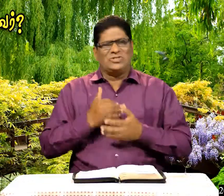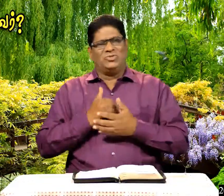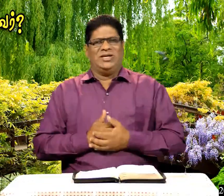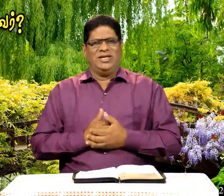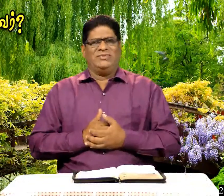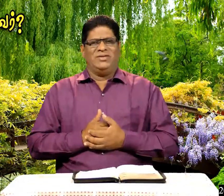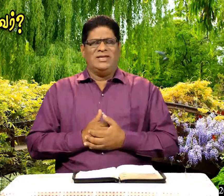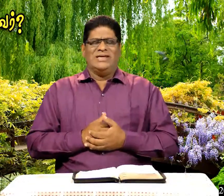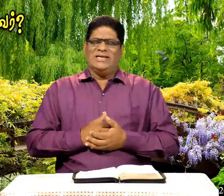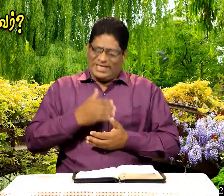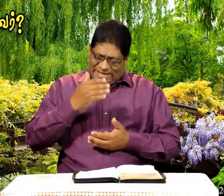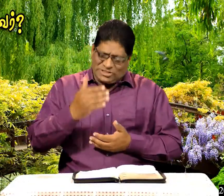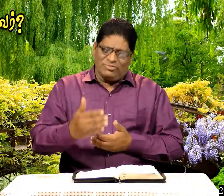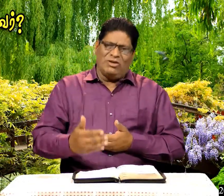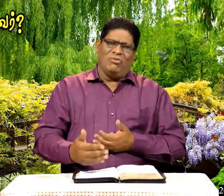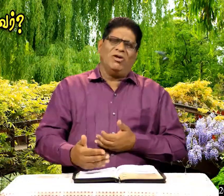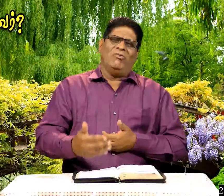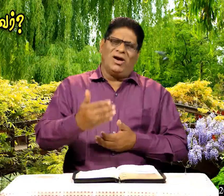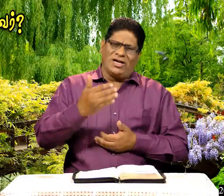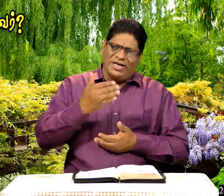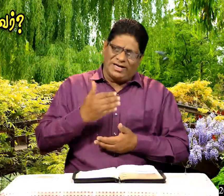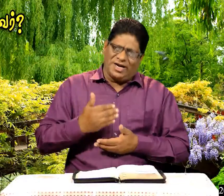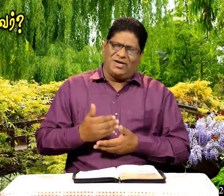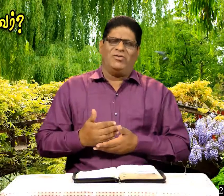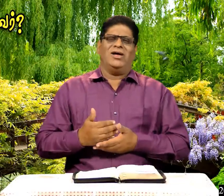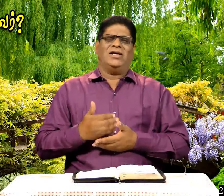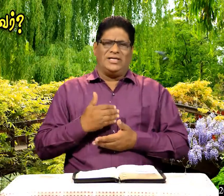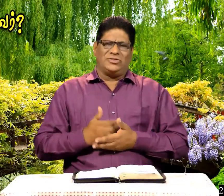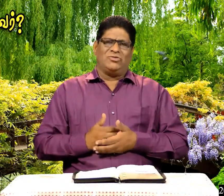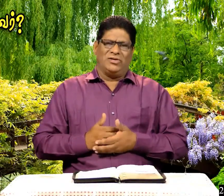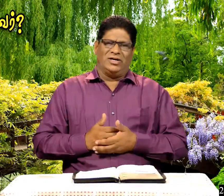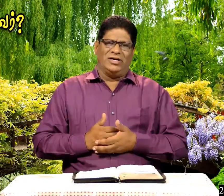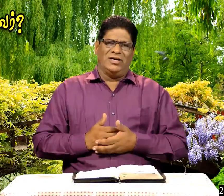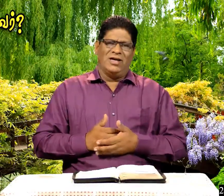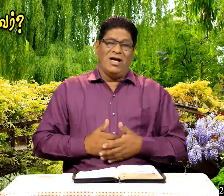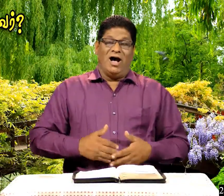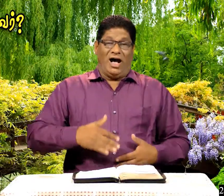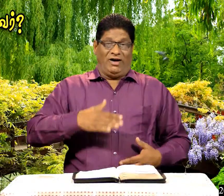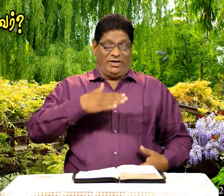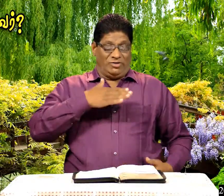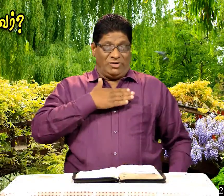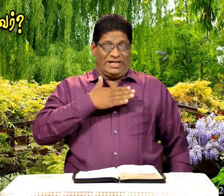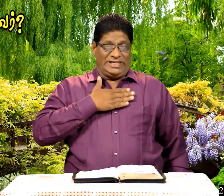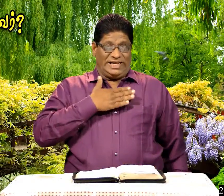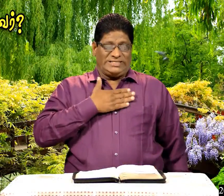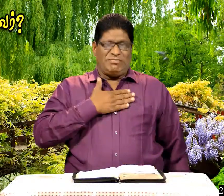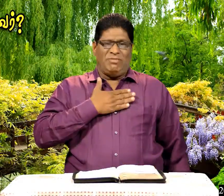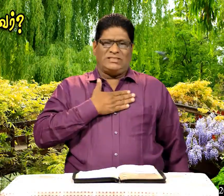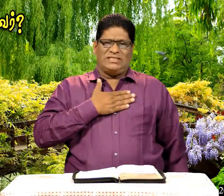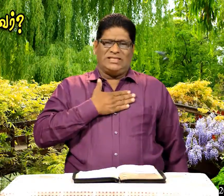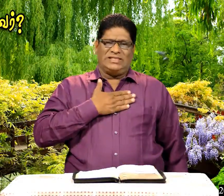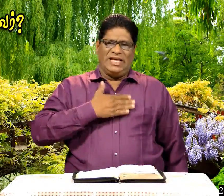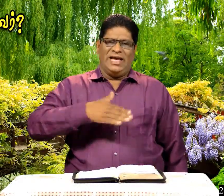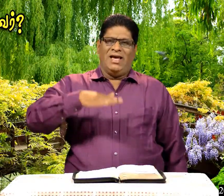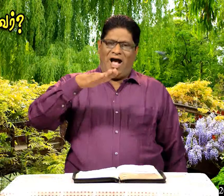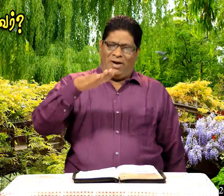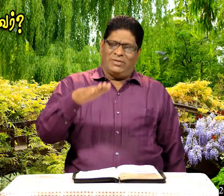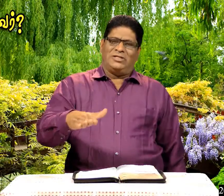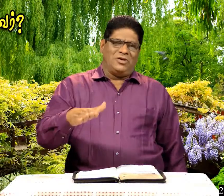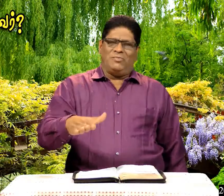வாருங்கள் இயேசுவண்டை. இயேசுவை உங்கள் வாழ்க்கையின் கடவுளாக ஏற்றுக்கொள்ளுங்கள். அவர் உங்கள் இதய